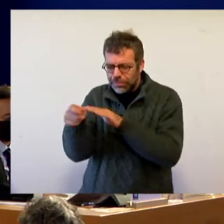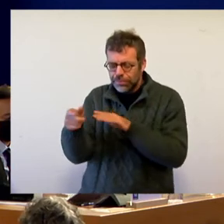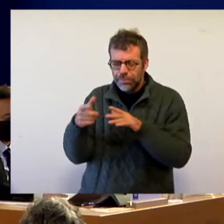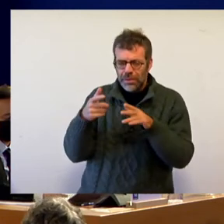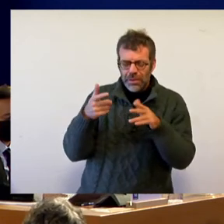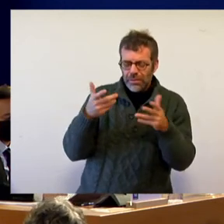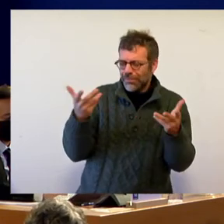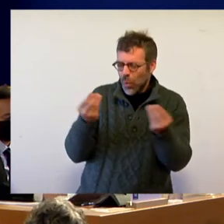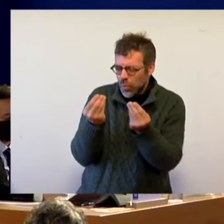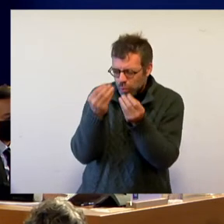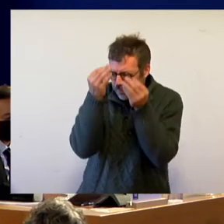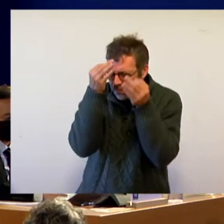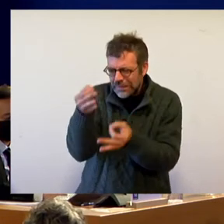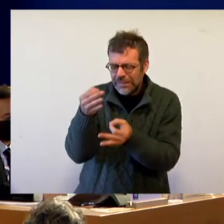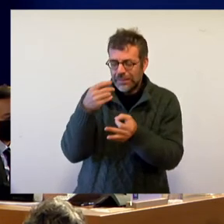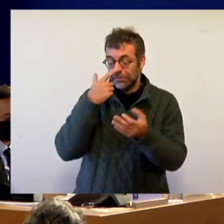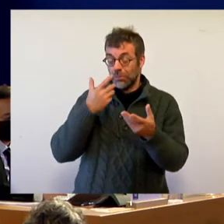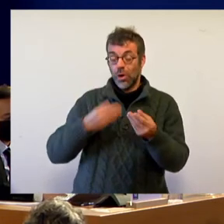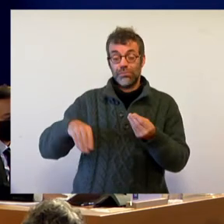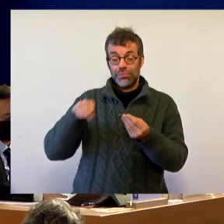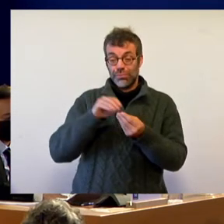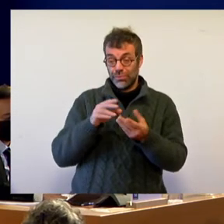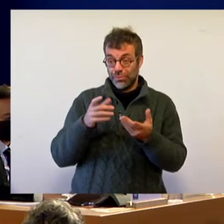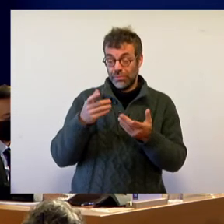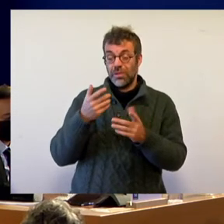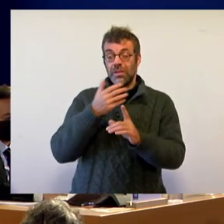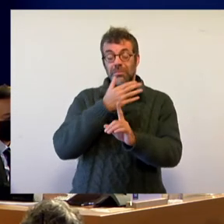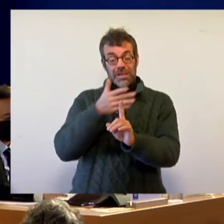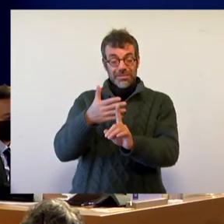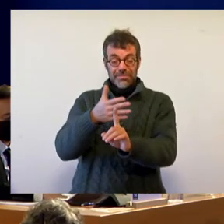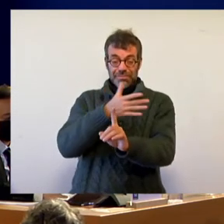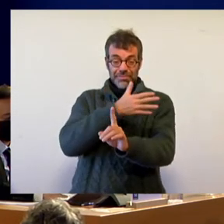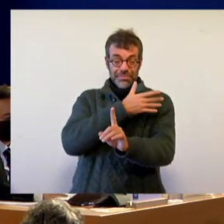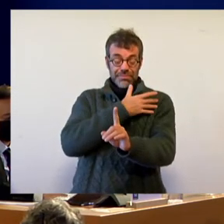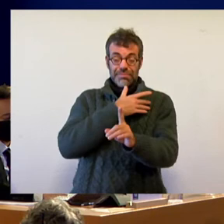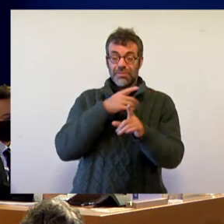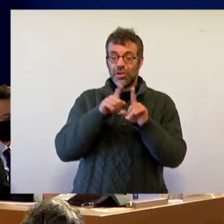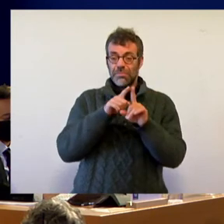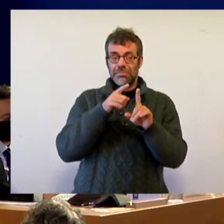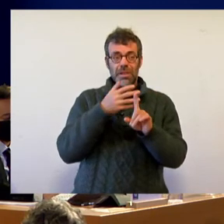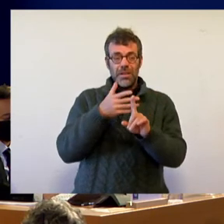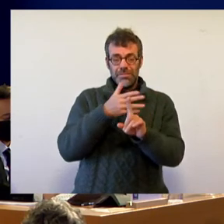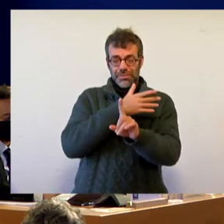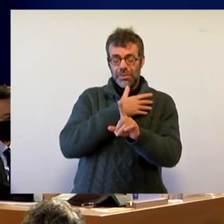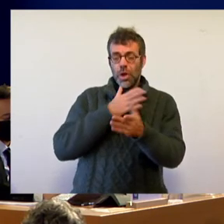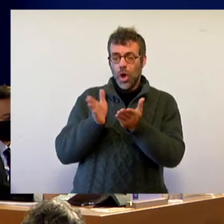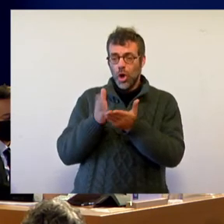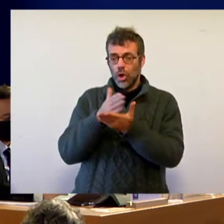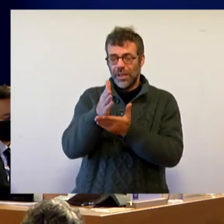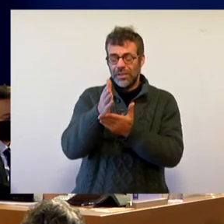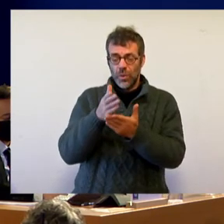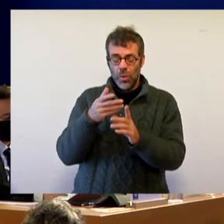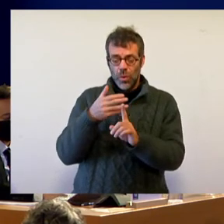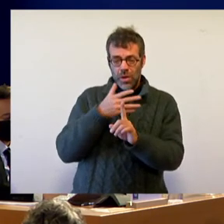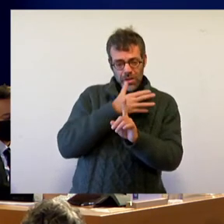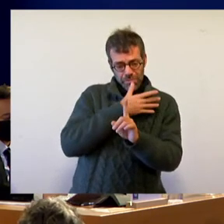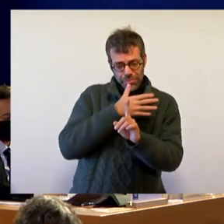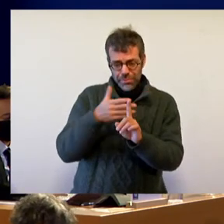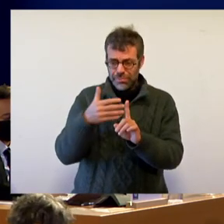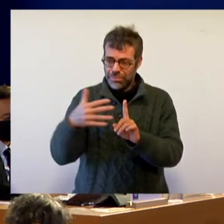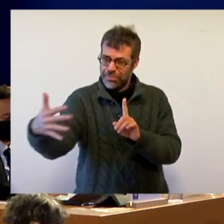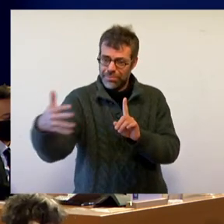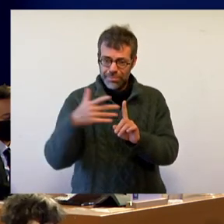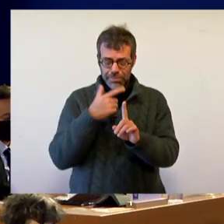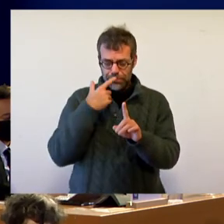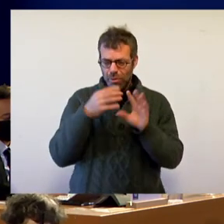regrettera, aucune rétrospective qui est appliquée à vos orientations, notamment on a une partie sur la sécurité,